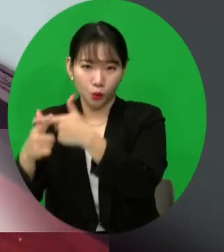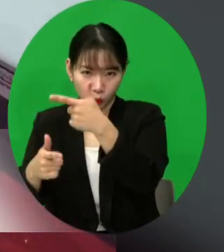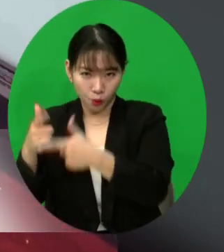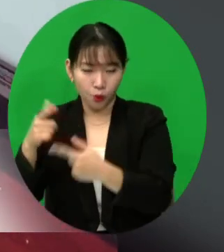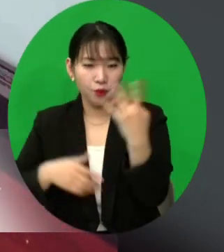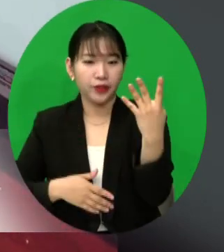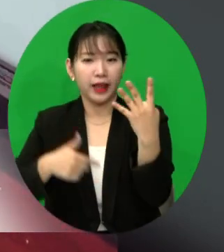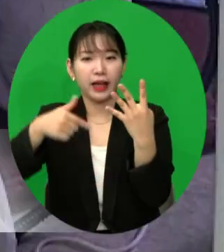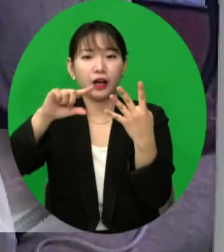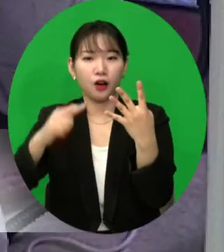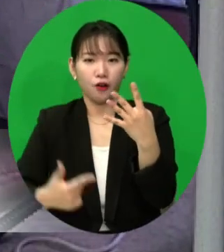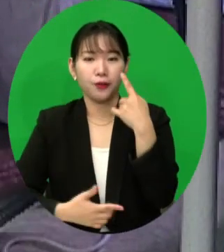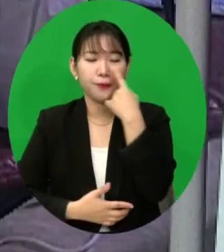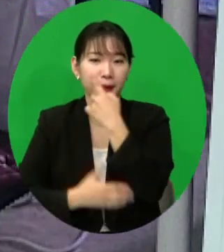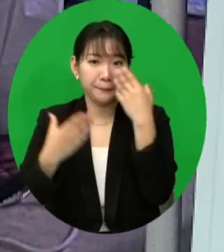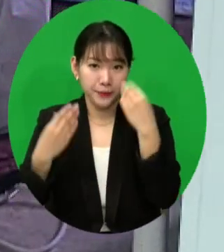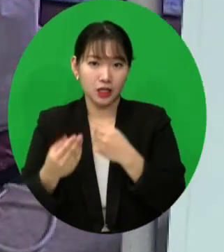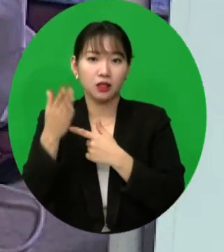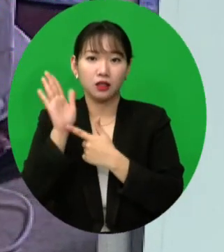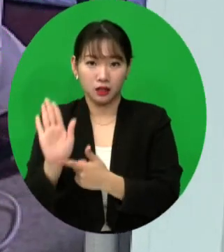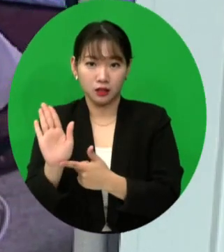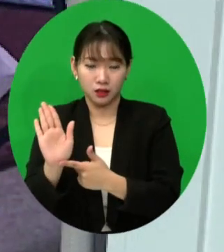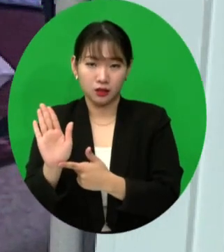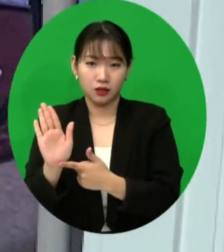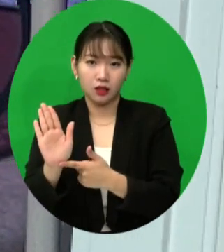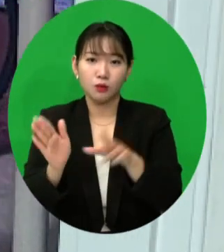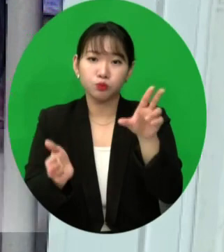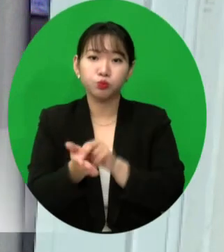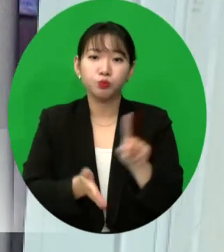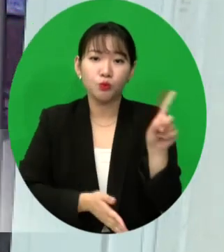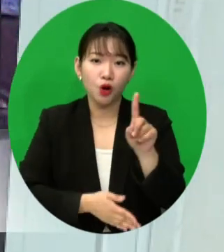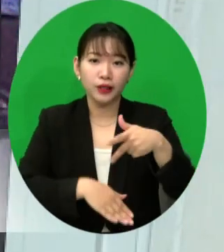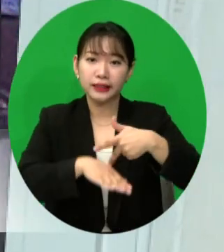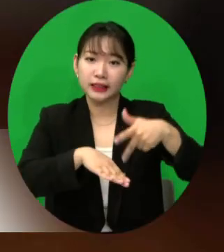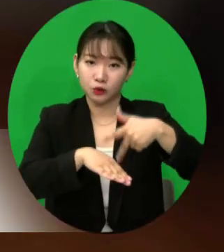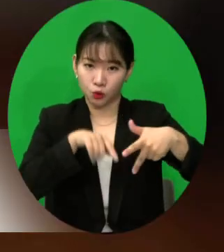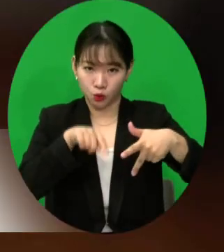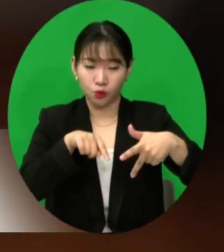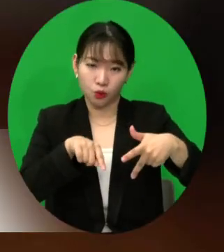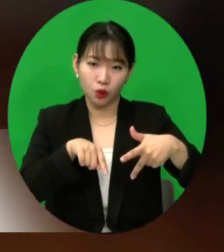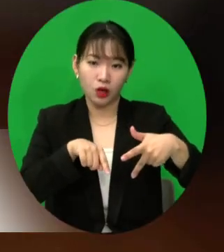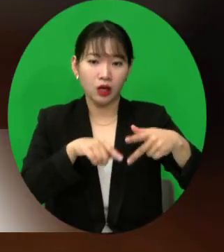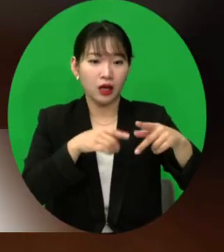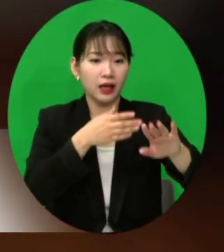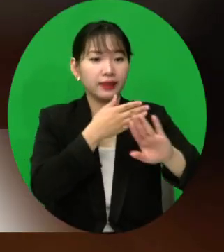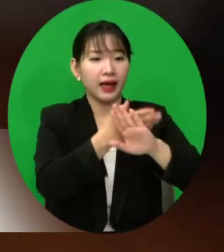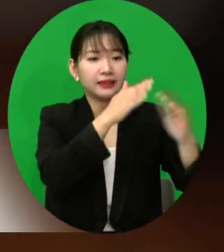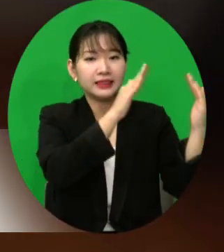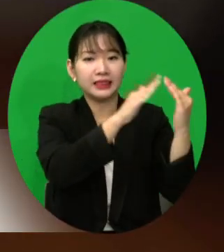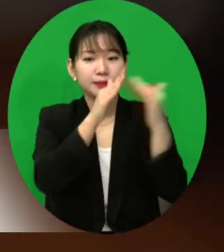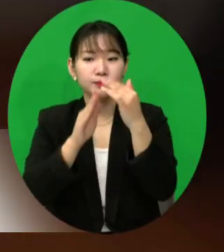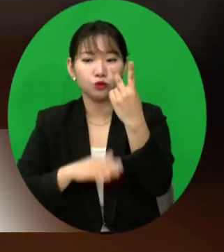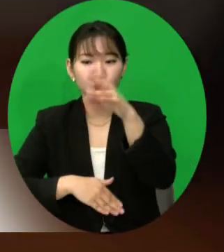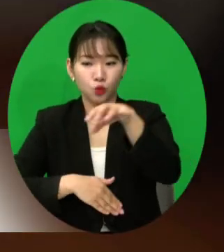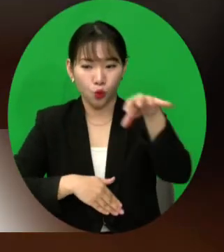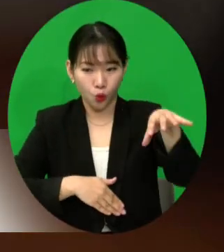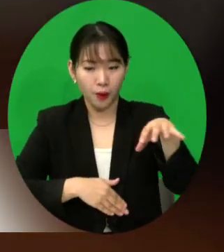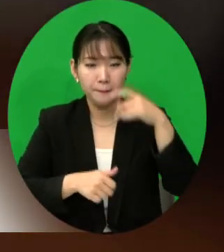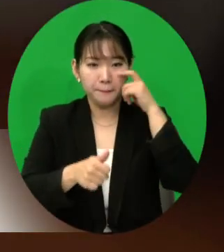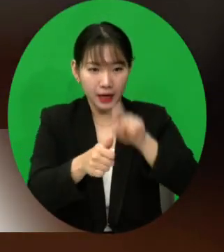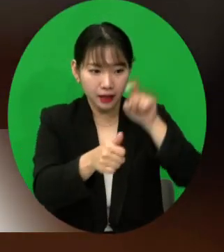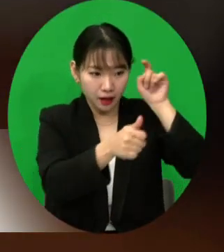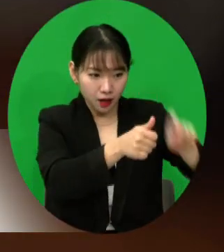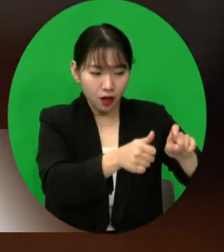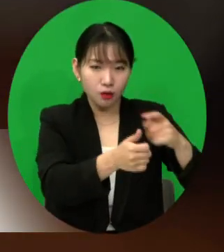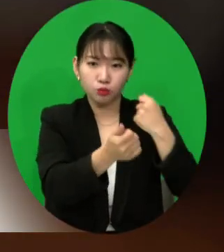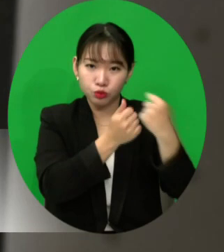등에서 4건이 확인됐다고 밝혔습니다. 문제는 진도의 경우 서로 다른 집에서 빈대가 발견됐음에도 전라남도는